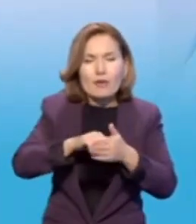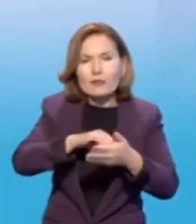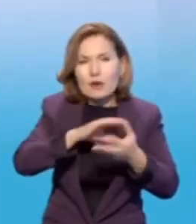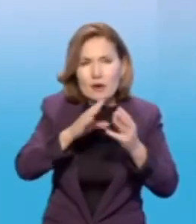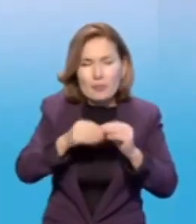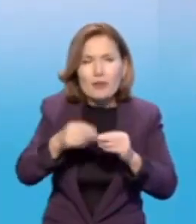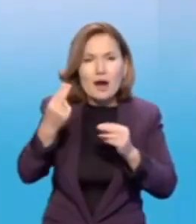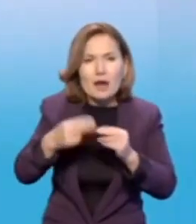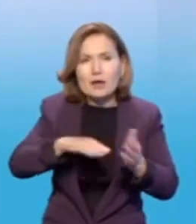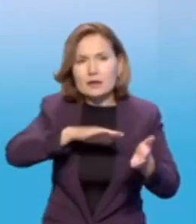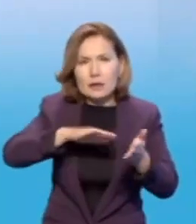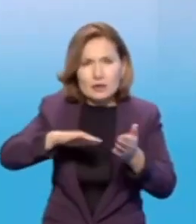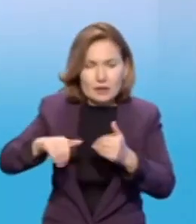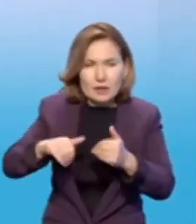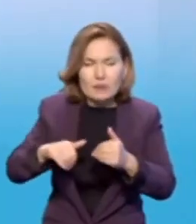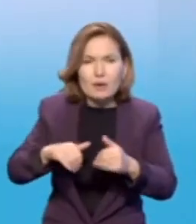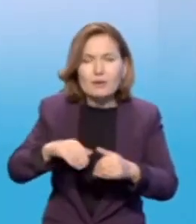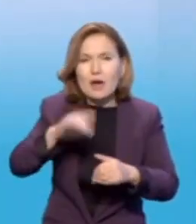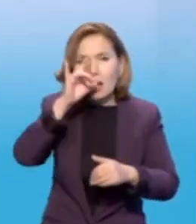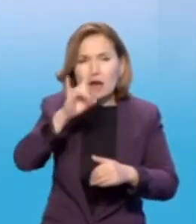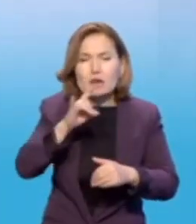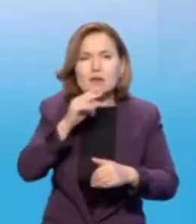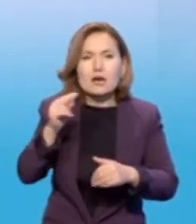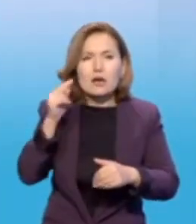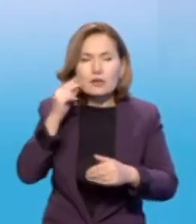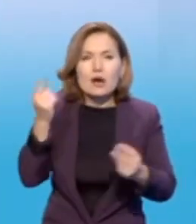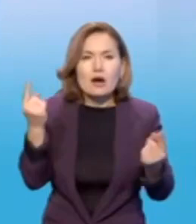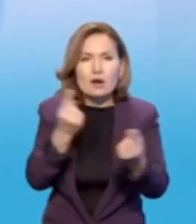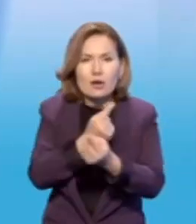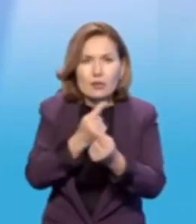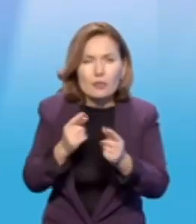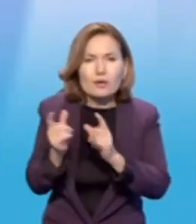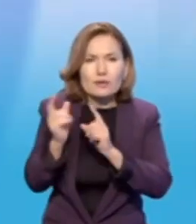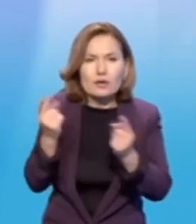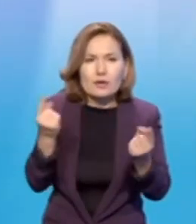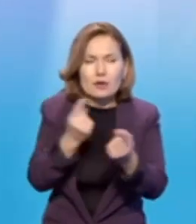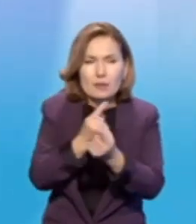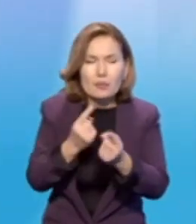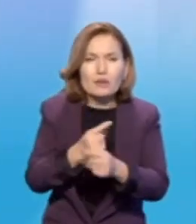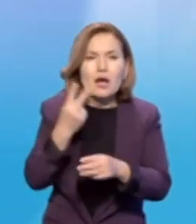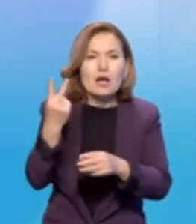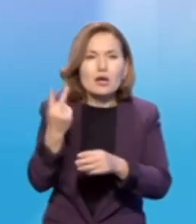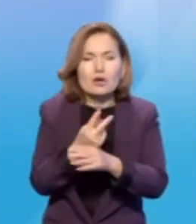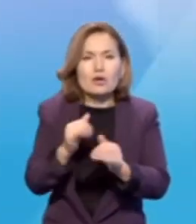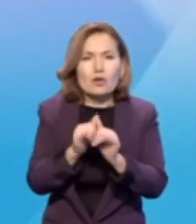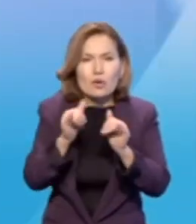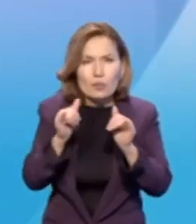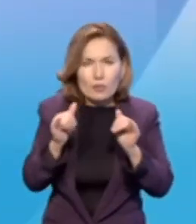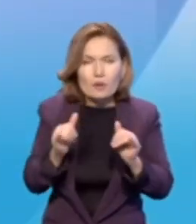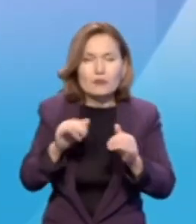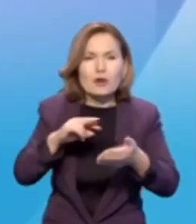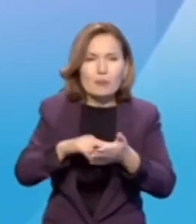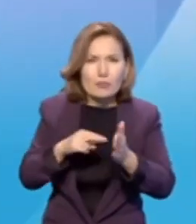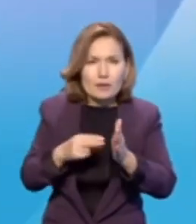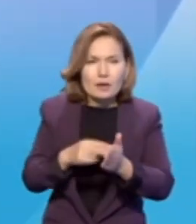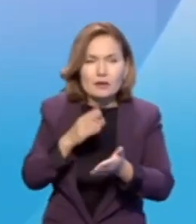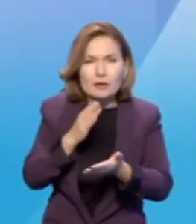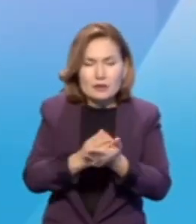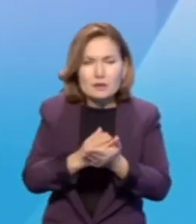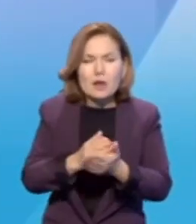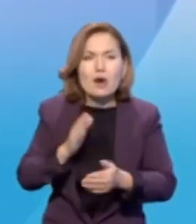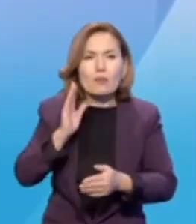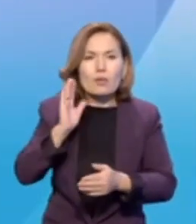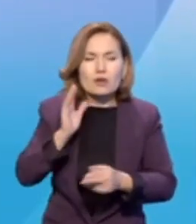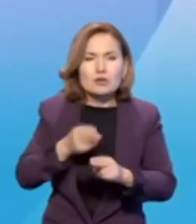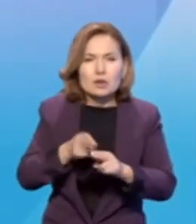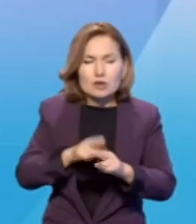елдің арасындағы сауда-саттық жұмыстары, қатынастары 1-2-3 есе көбеюі күтілуде. Сондықтан да онымен